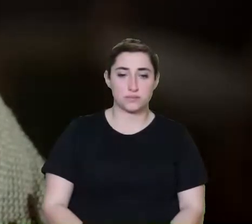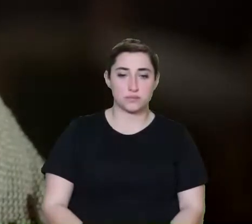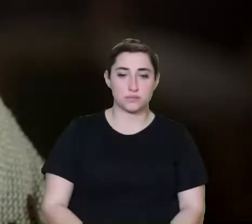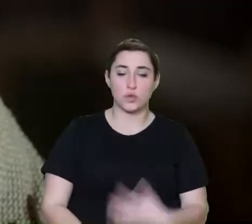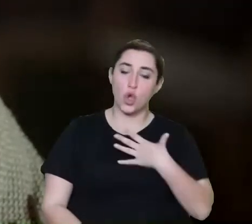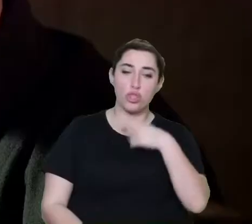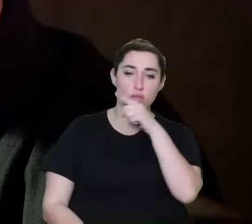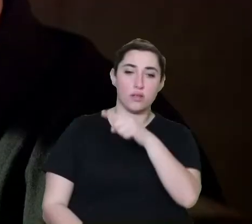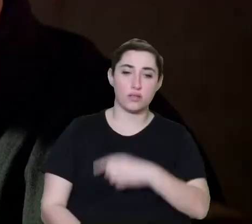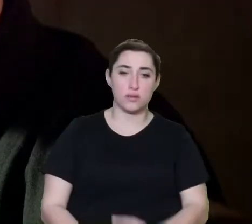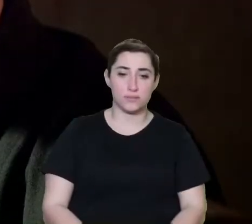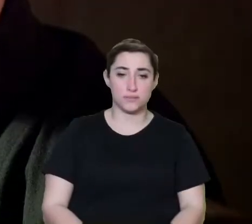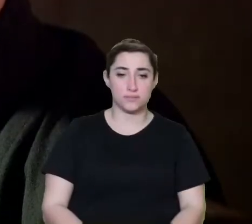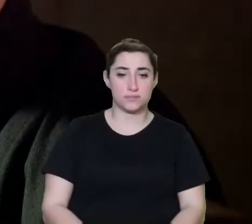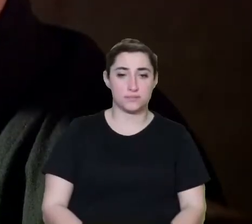Konya'da.